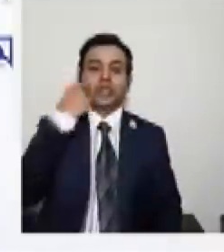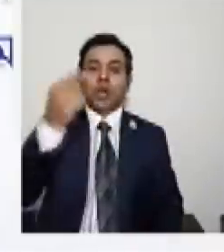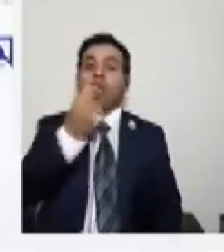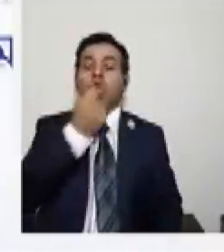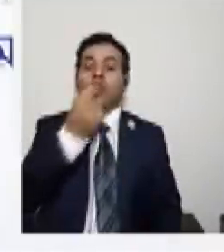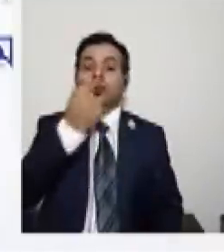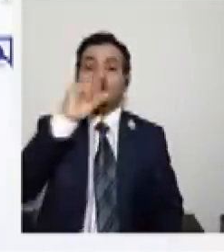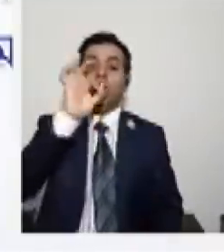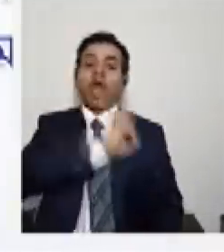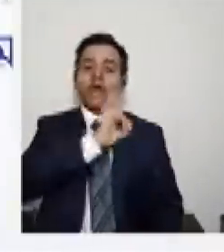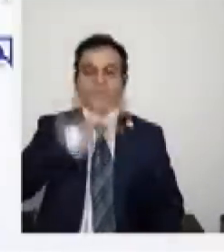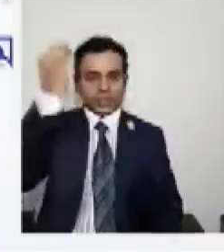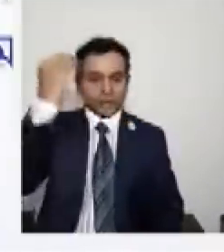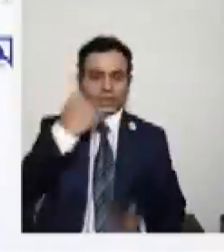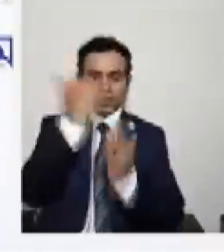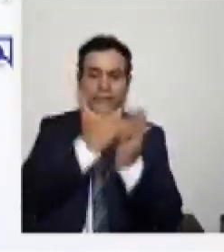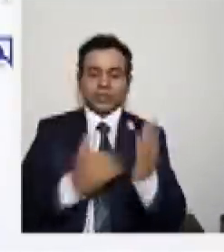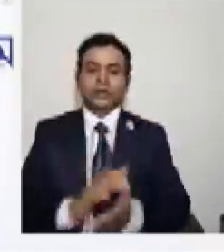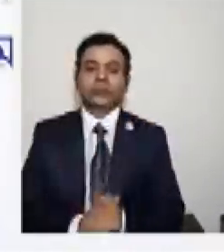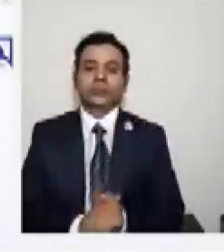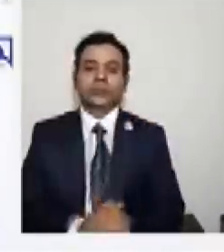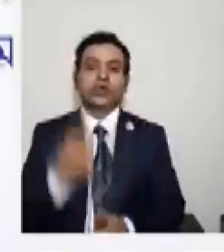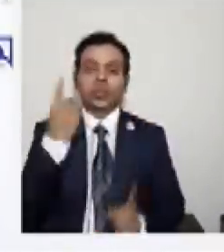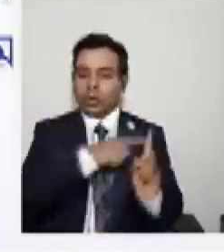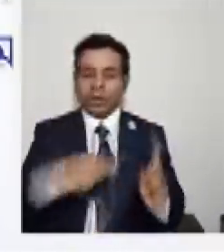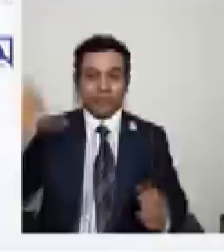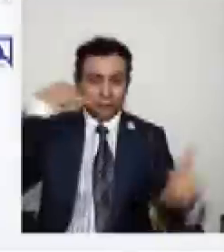1,71,431টি ব্যক্তিগত সুরক্ষা সামগ্রী, সূত্র কেন্দ্রীয় ঔষধাগার।